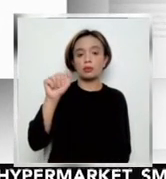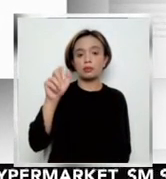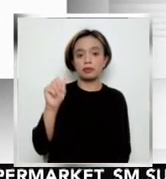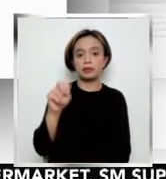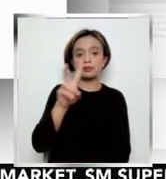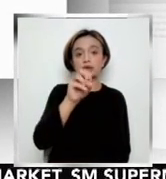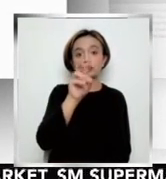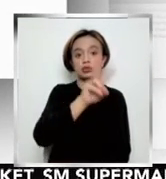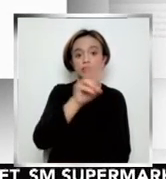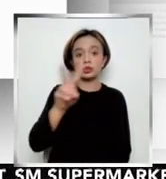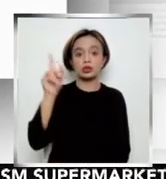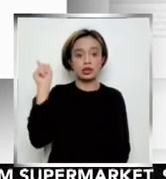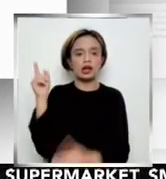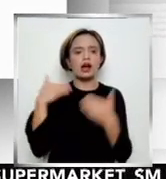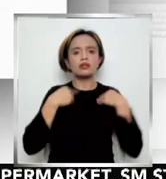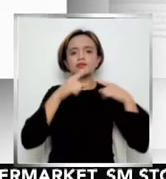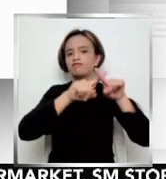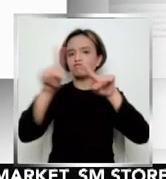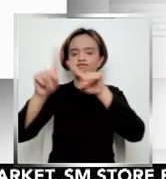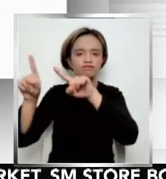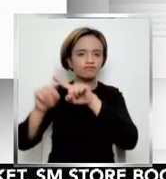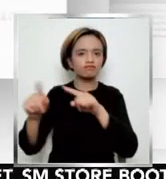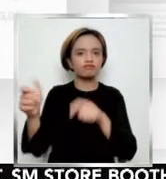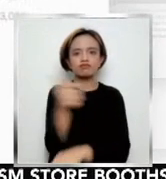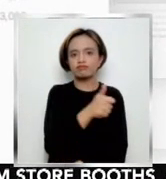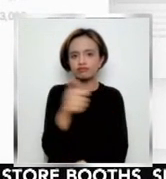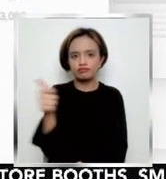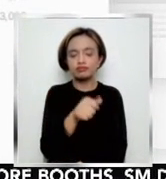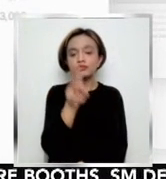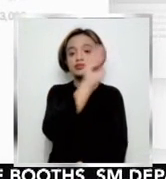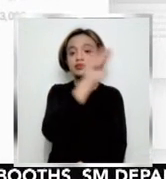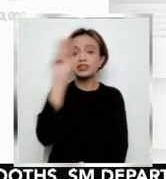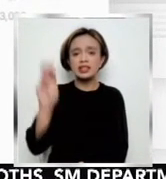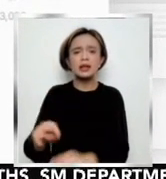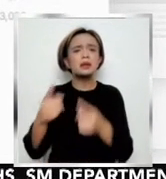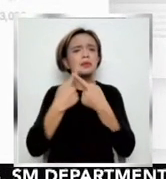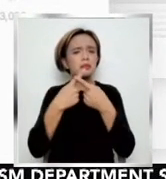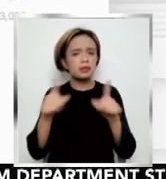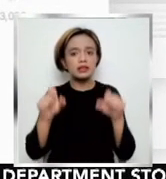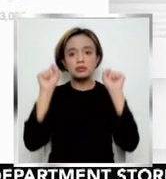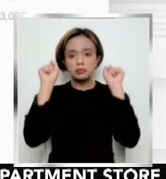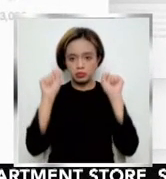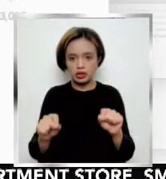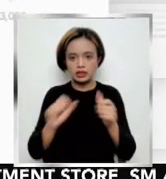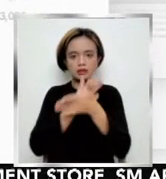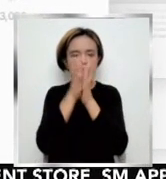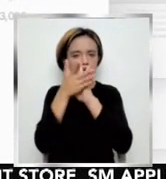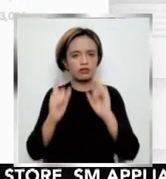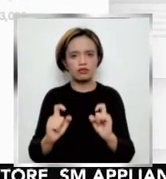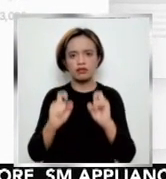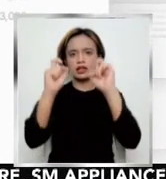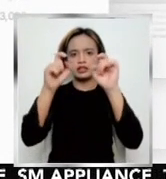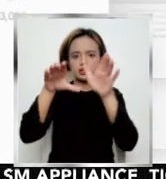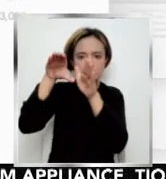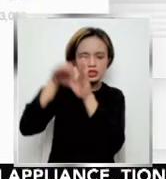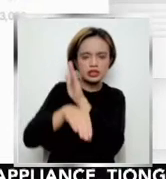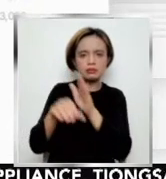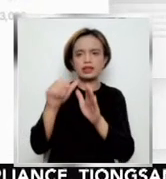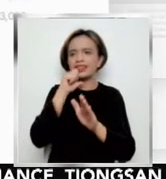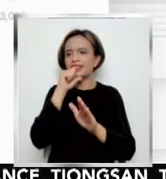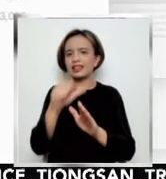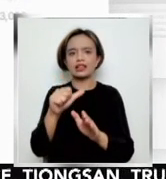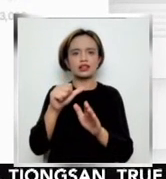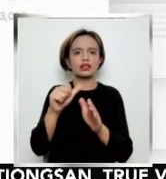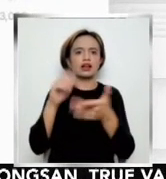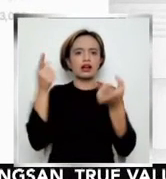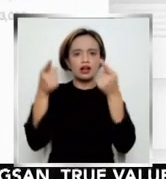may iba't ibang klase naman ng transportasyon sa Metro Manila pero maaari pang mapabilis, mapamura at maiwasan ang siksikan sa mga